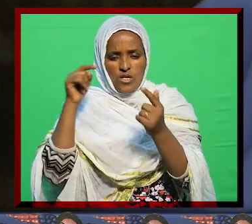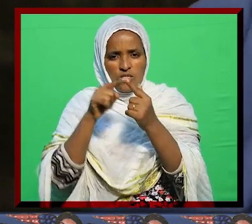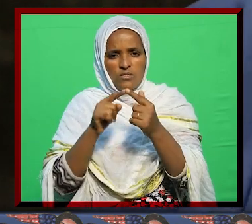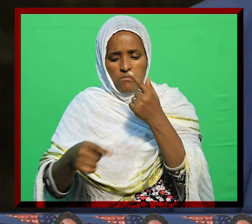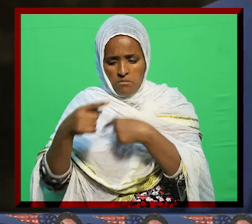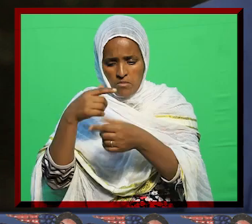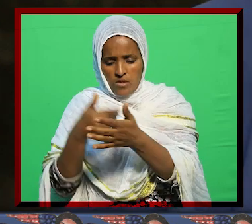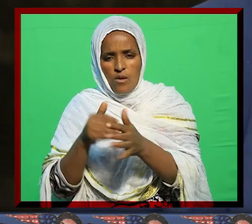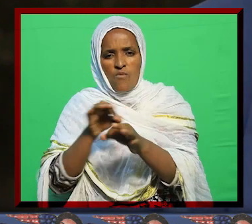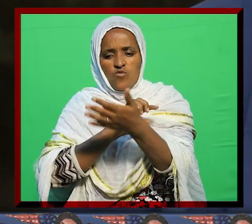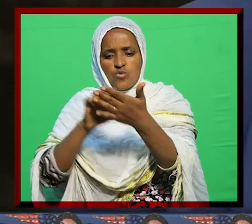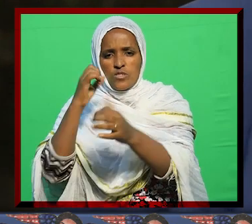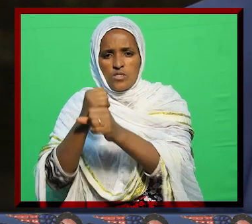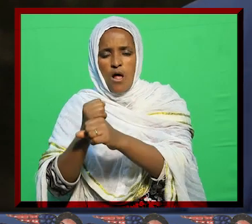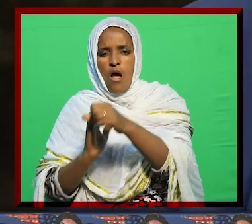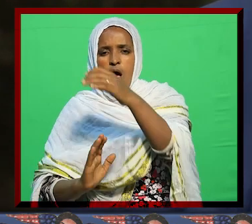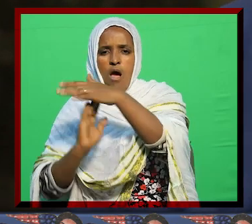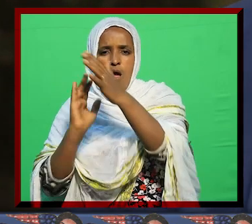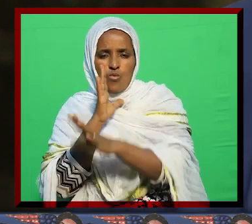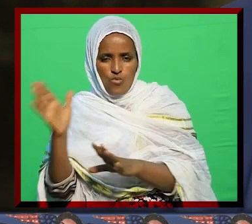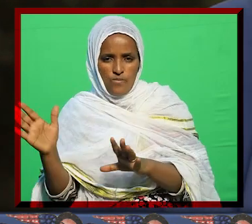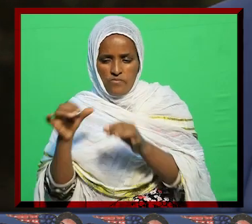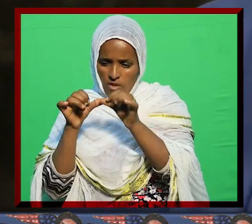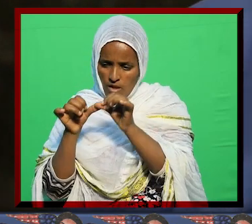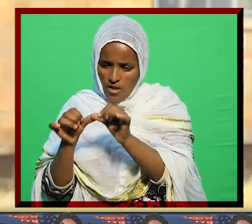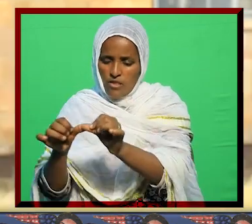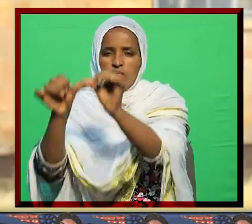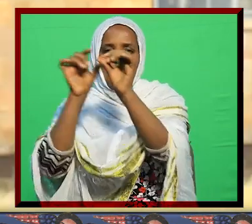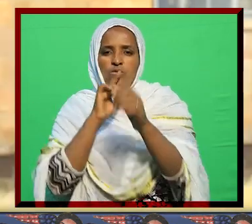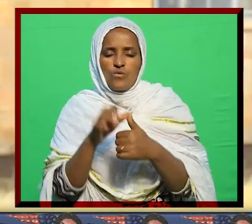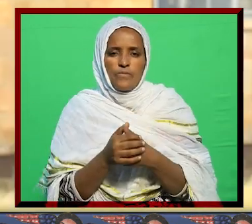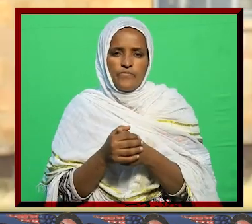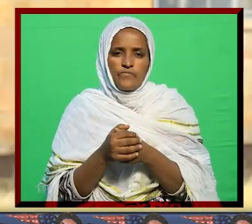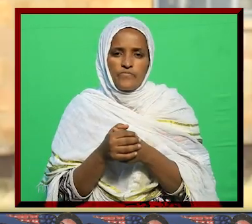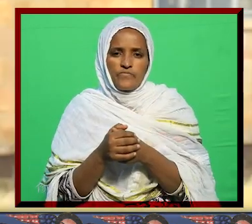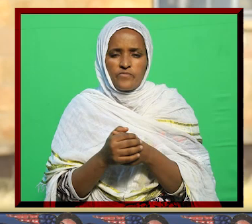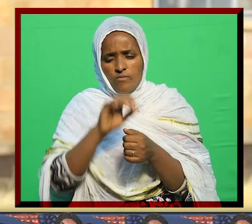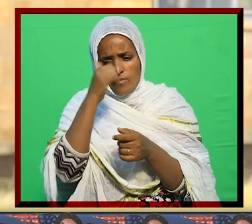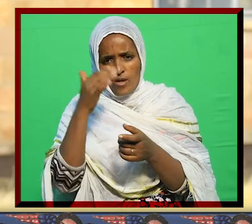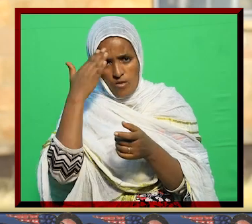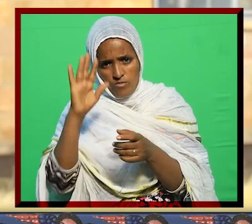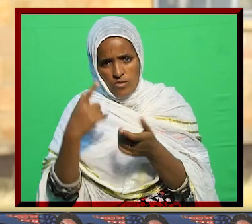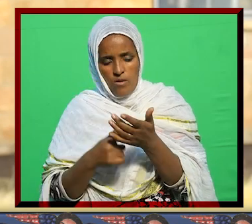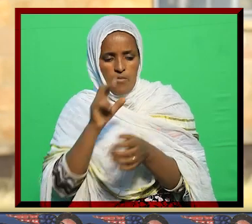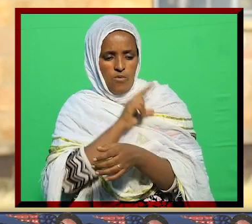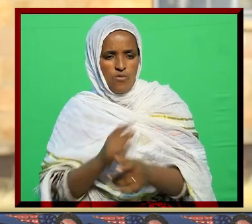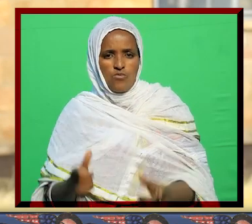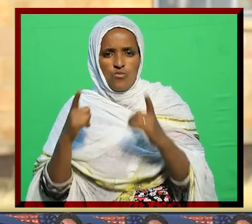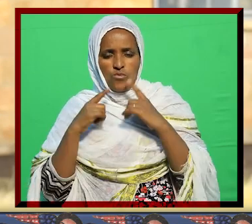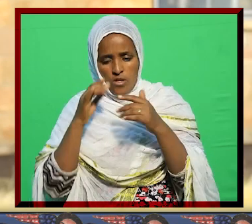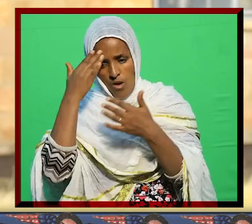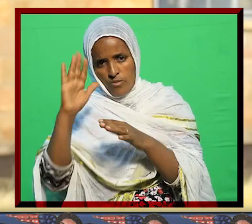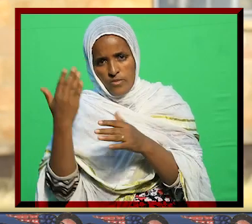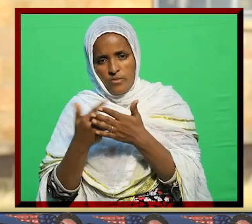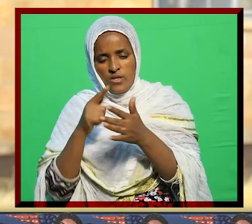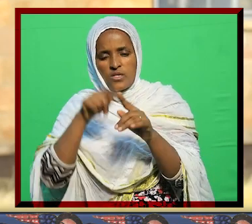እስከ ለተ መጻድ ድረስ የመንፈስ ቅዱስ ስራ አያቆምምና ቀጣይ ነው። እና አባ ጳውሊንም እኮ ማንንም ያውቃቸው ነበር። በበረሃው ይኖራሉ ግን